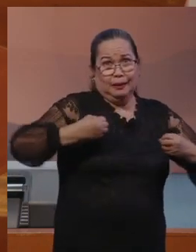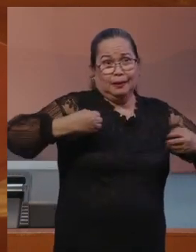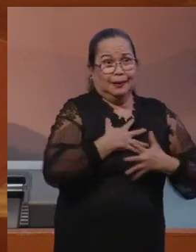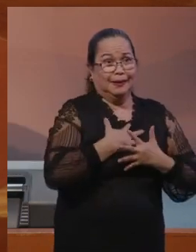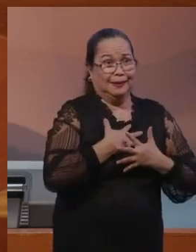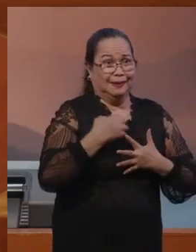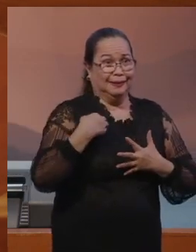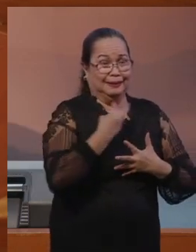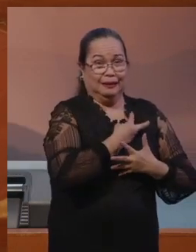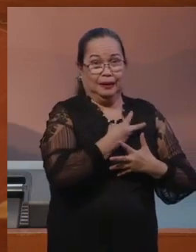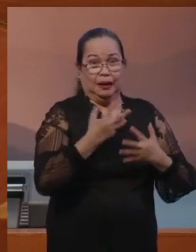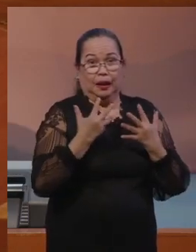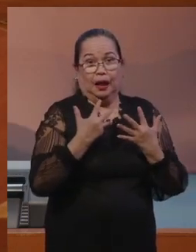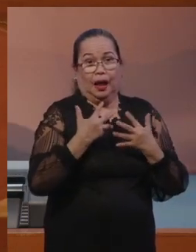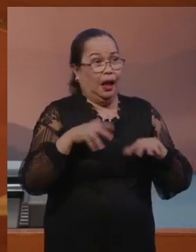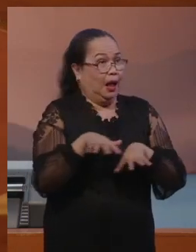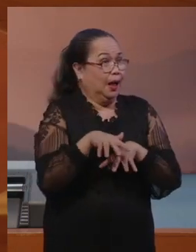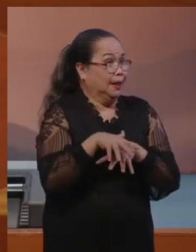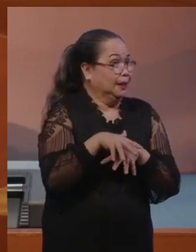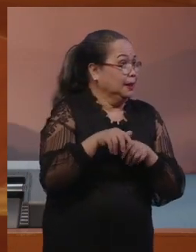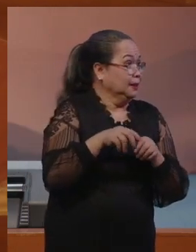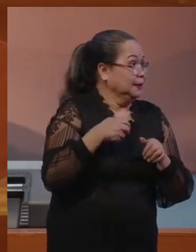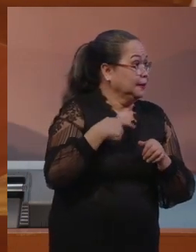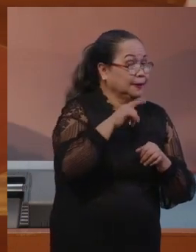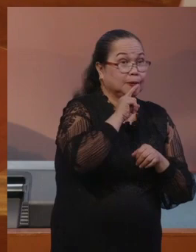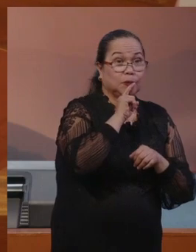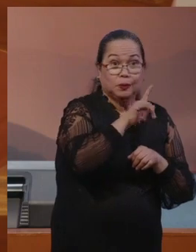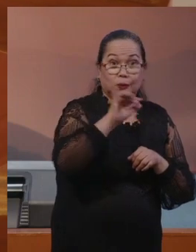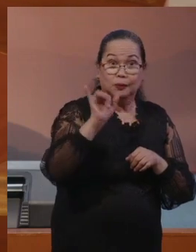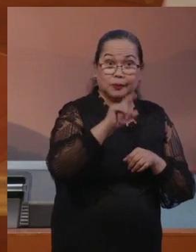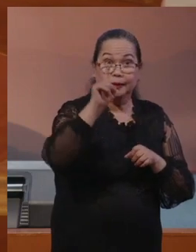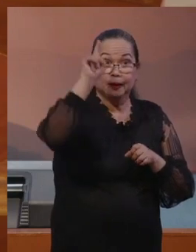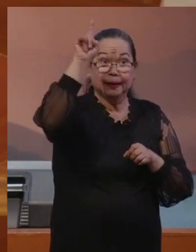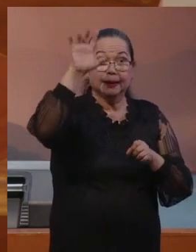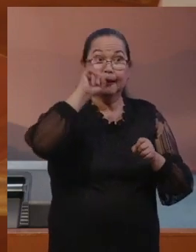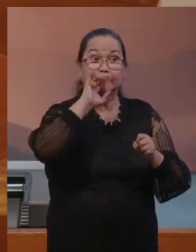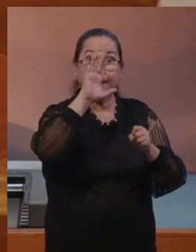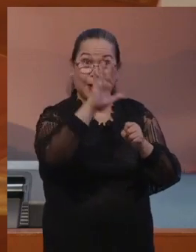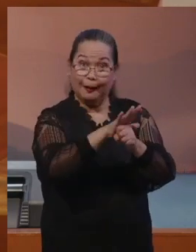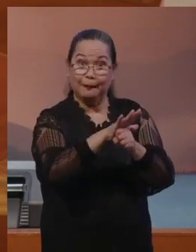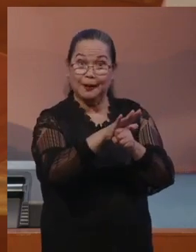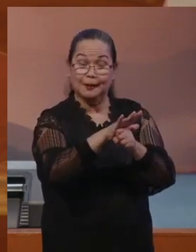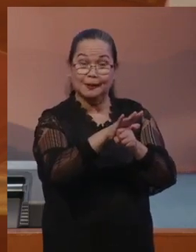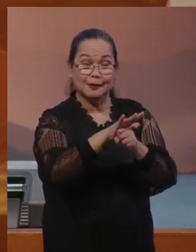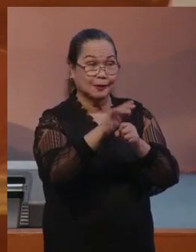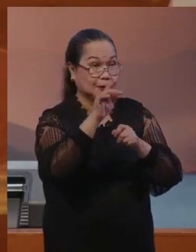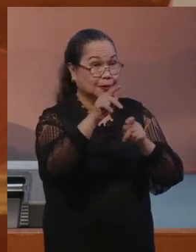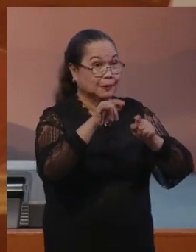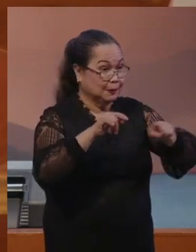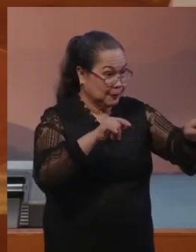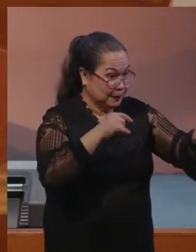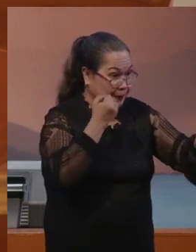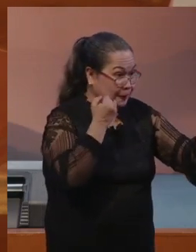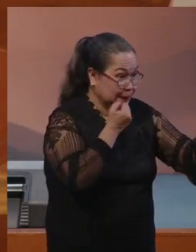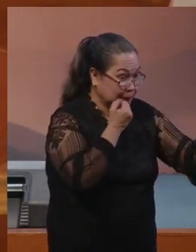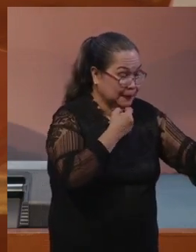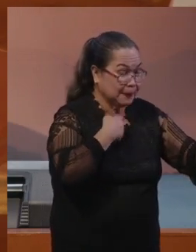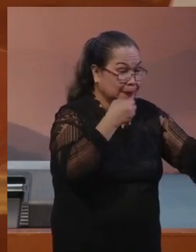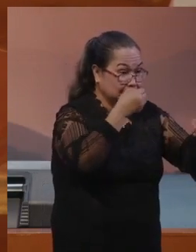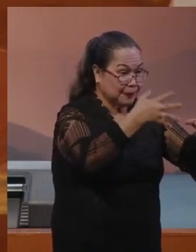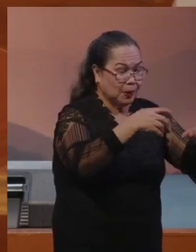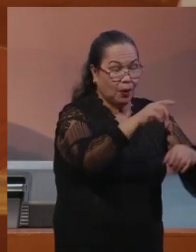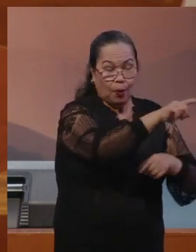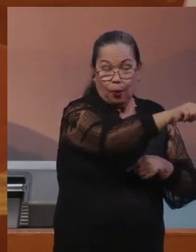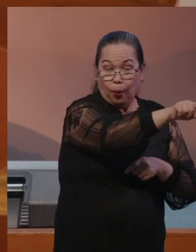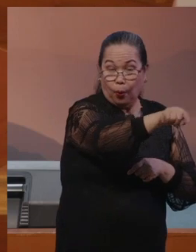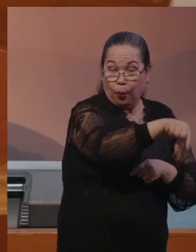Joshua. So ngayon, na-confirm na ni Joshua yung pinangako ng Diyos sa Deuteronomy chapter 4, verse 25. And I will cause a dread to